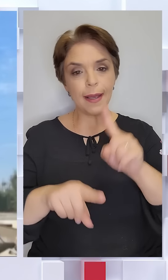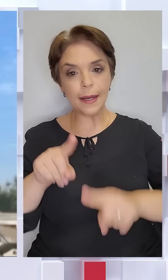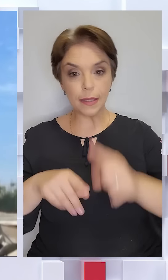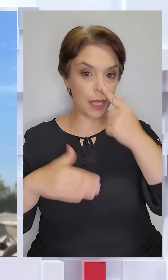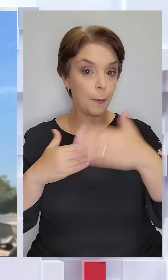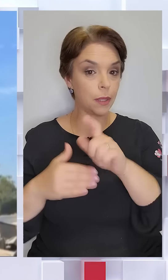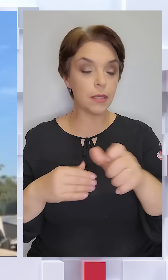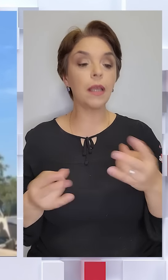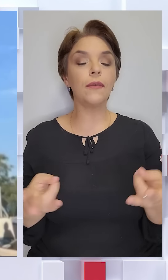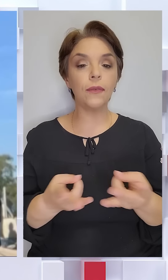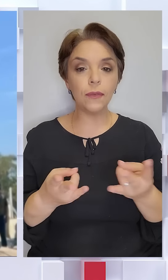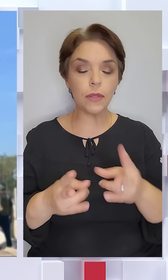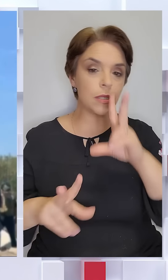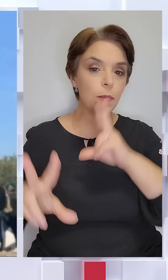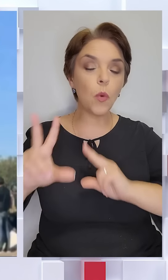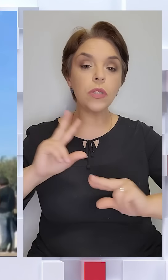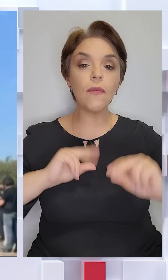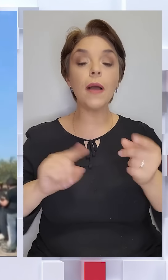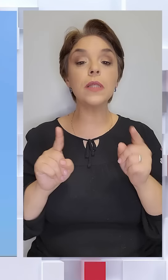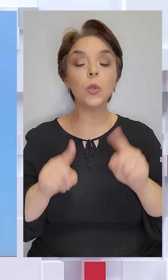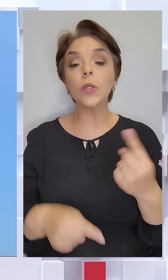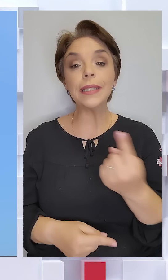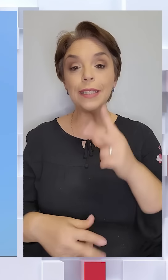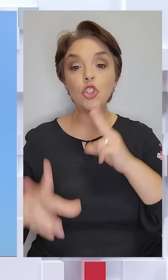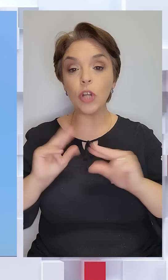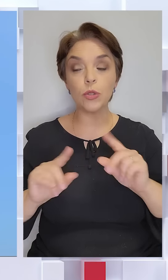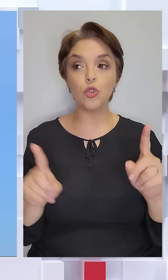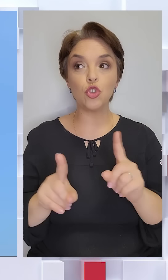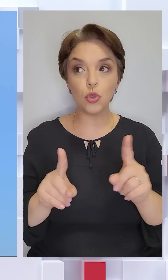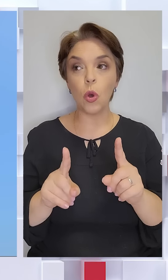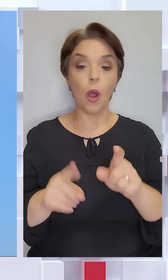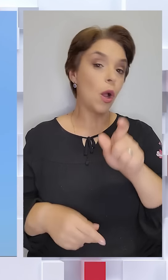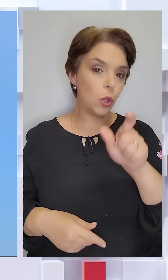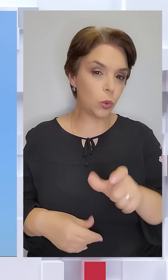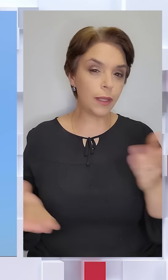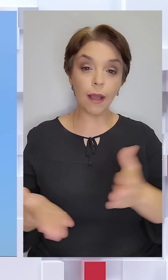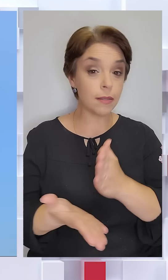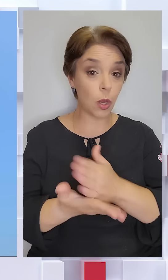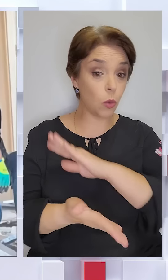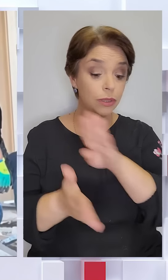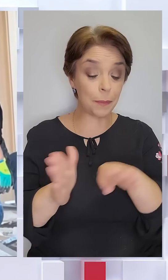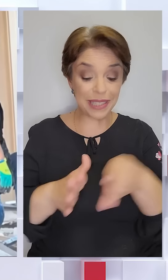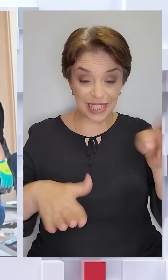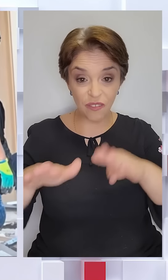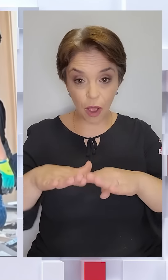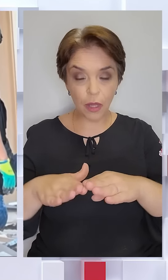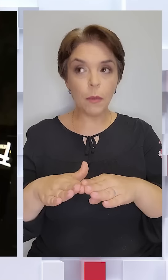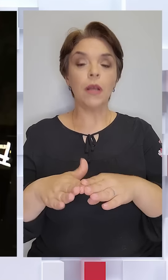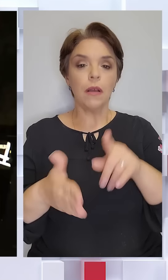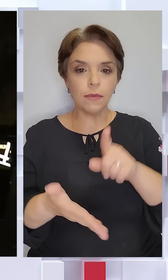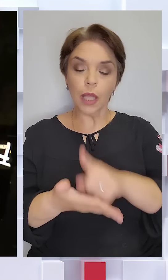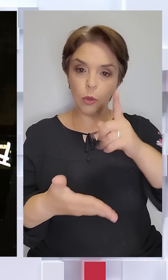та близькі, які все ще сподіваються на той єдиний шанс, що людині, яка знаходиться під завалами, все